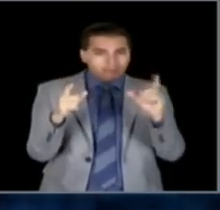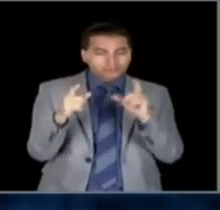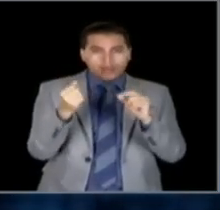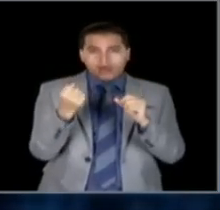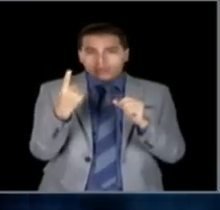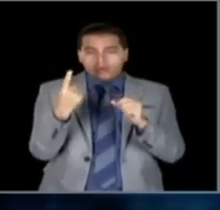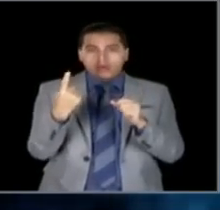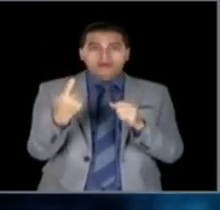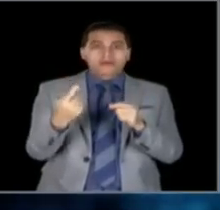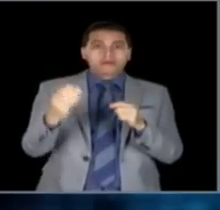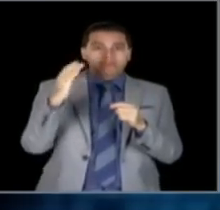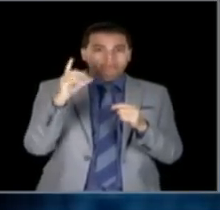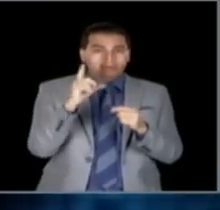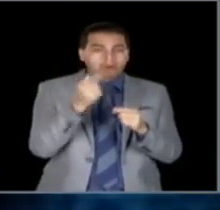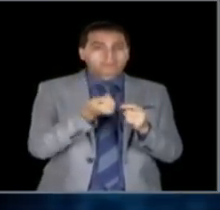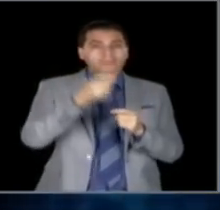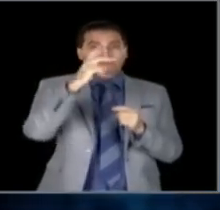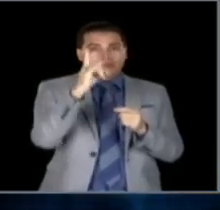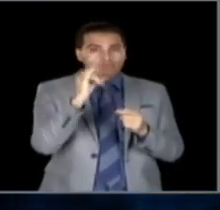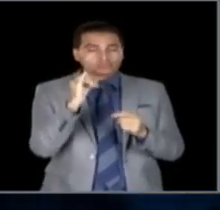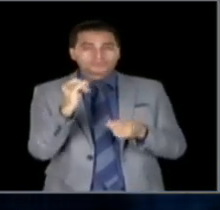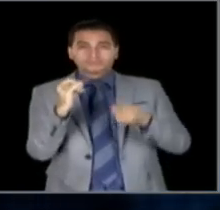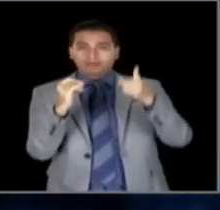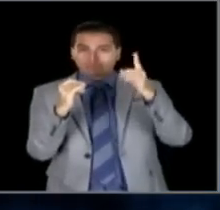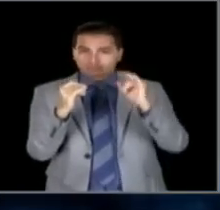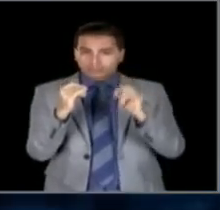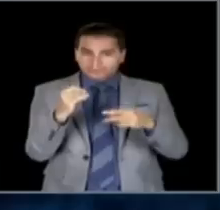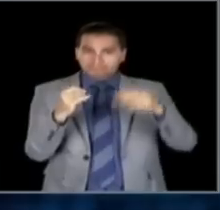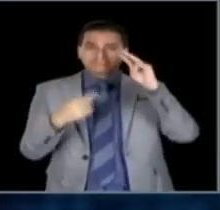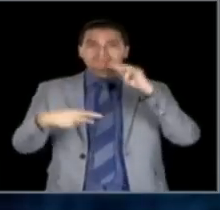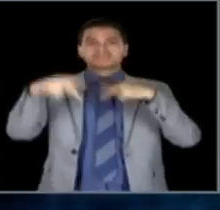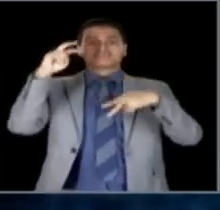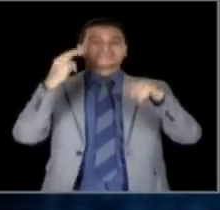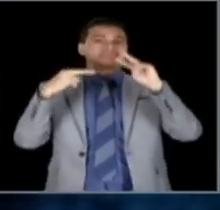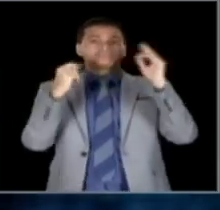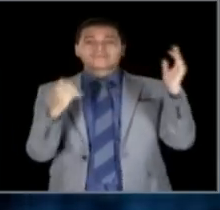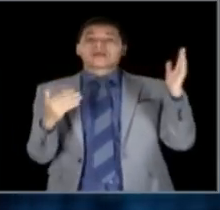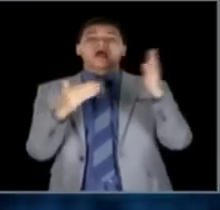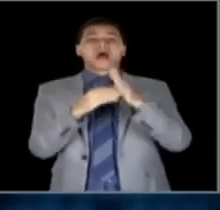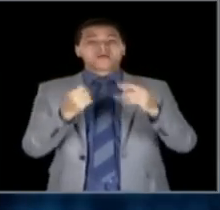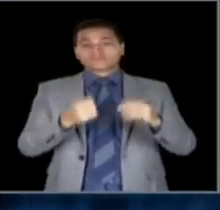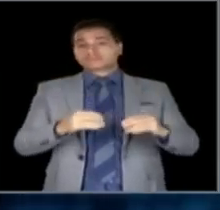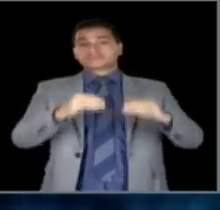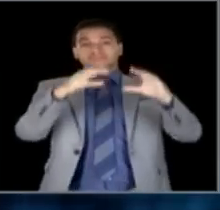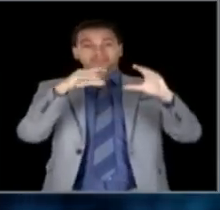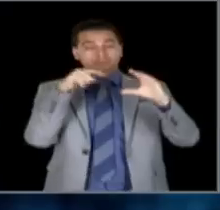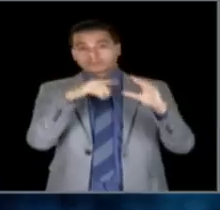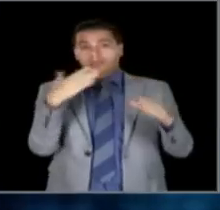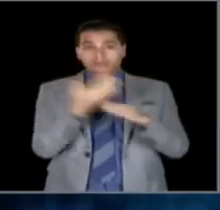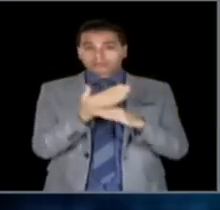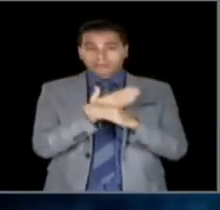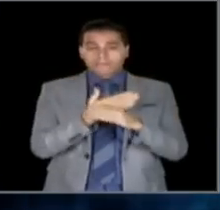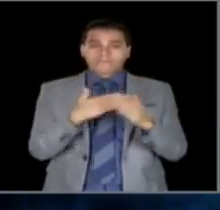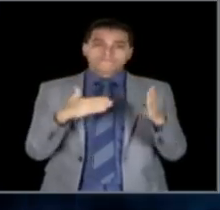ب 1500 جنيه وهيتضاعف الرقم وصولاً للمباراة النهائية. جميع المبالغ المالية في